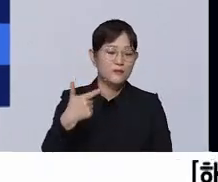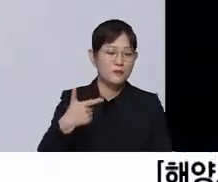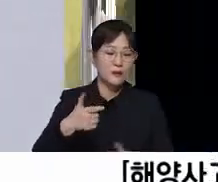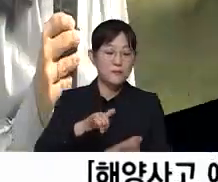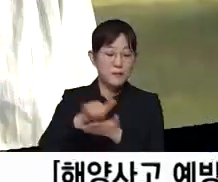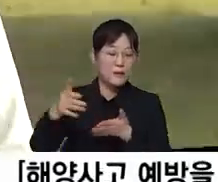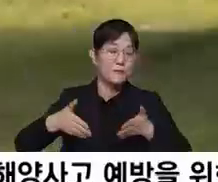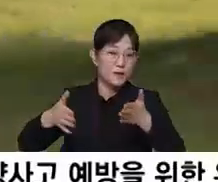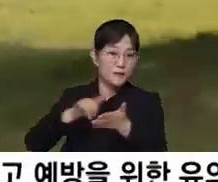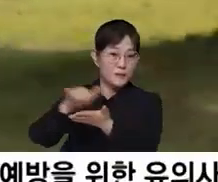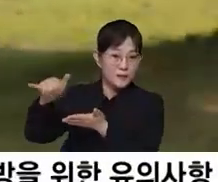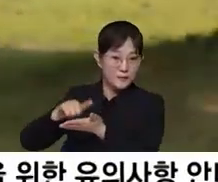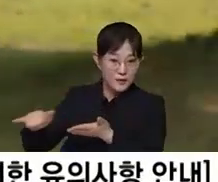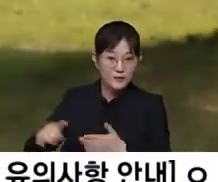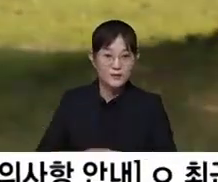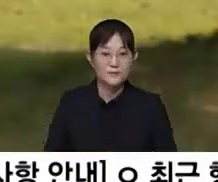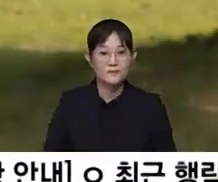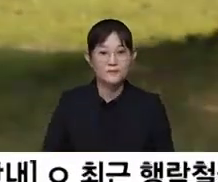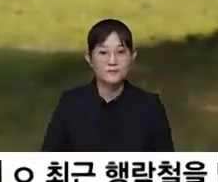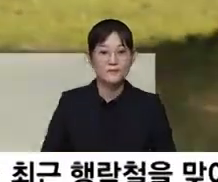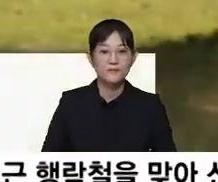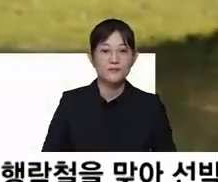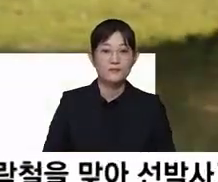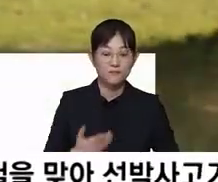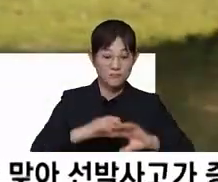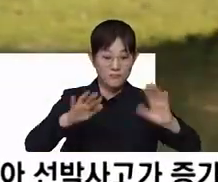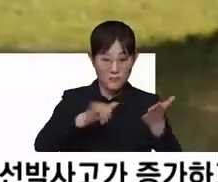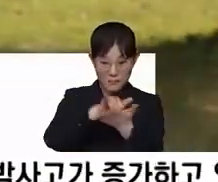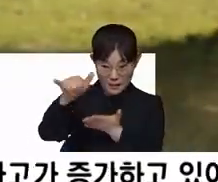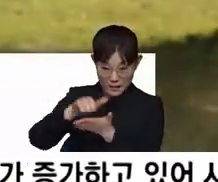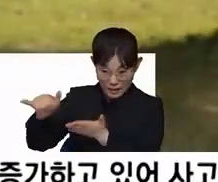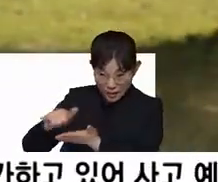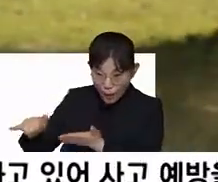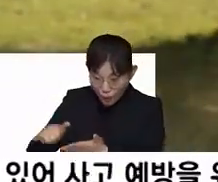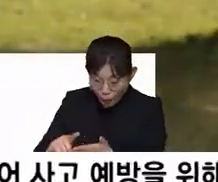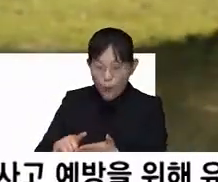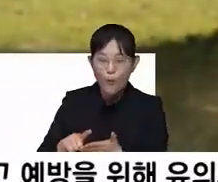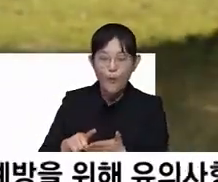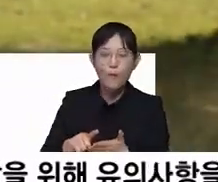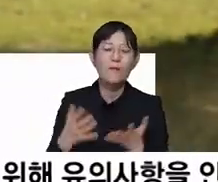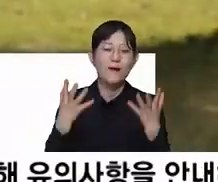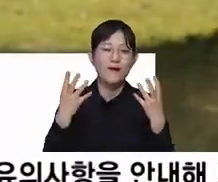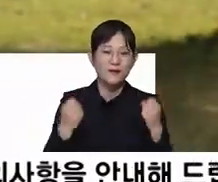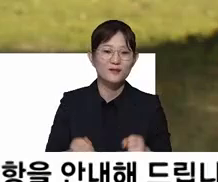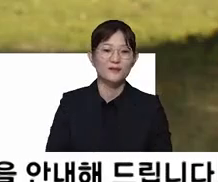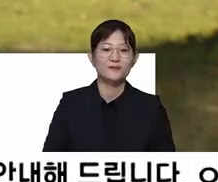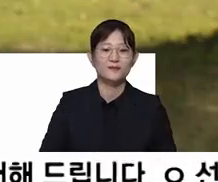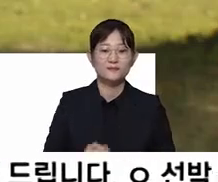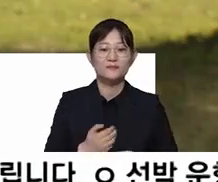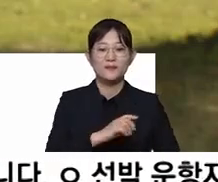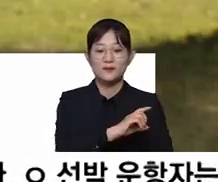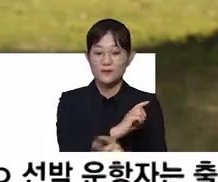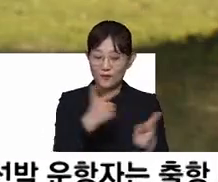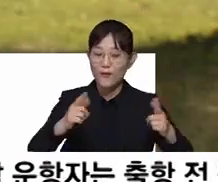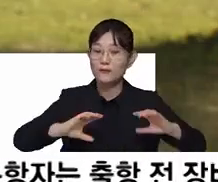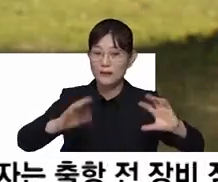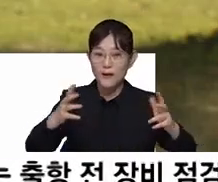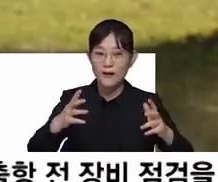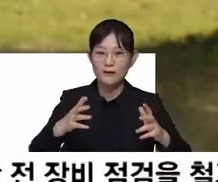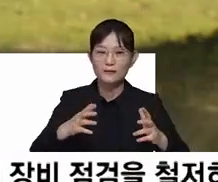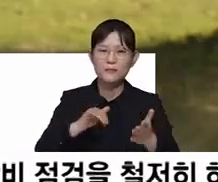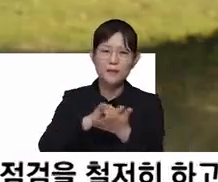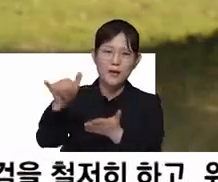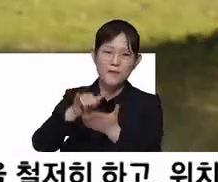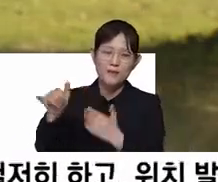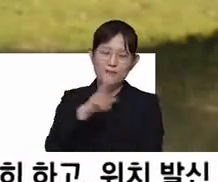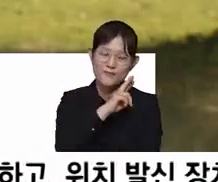늘어납니다. 선택의 폭이 일단 많아져가지고 다양한 국가를 자주 그리고 편하게 이용할 수